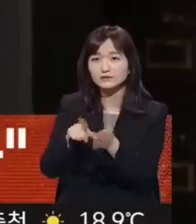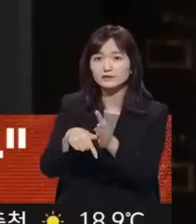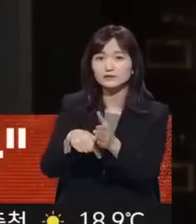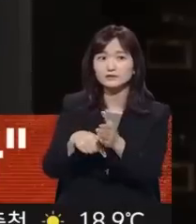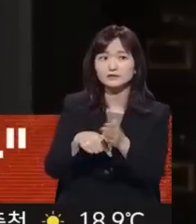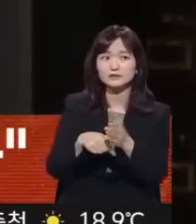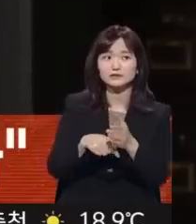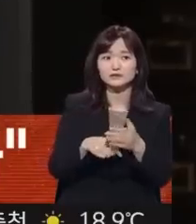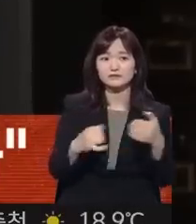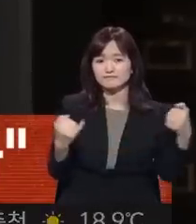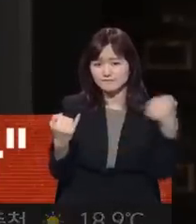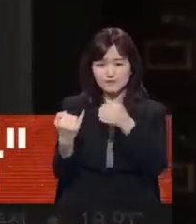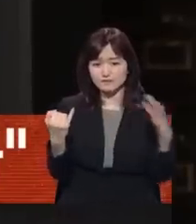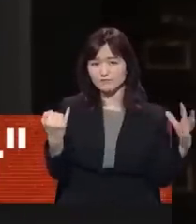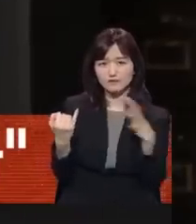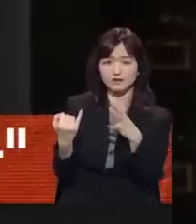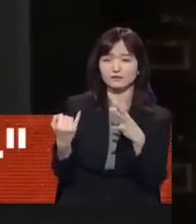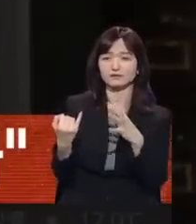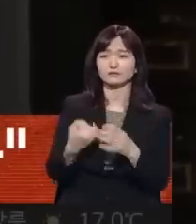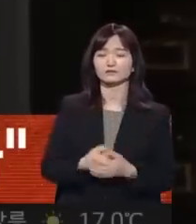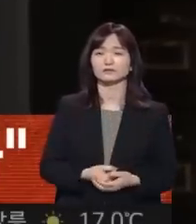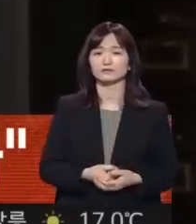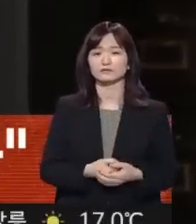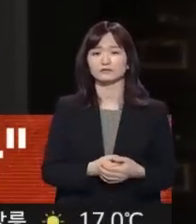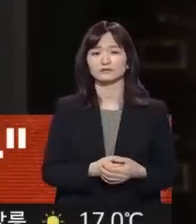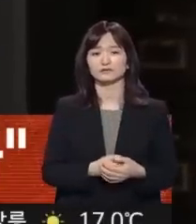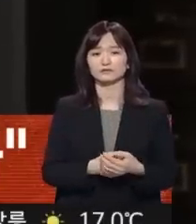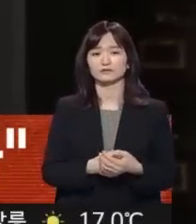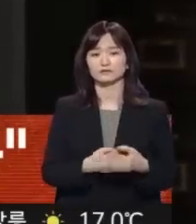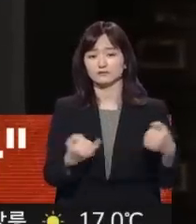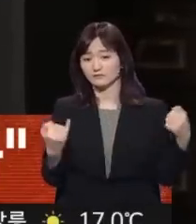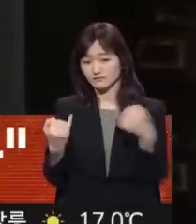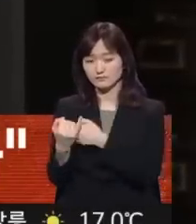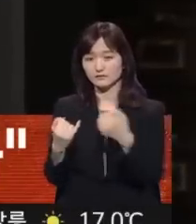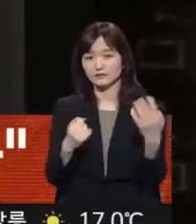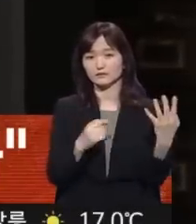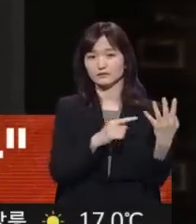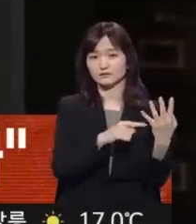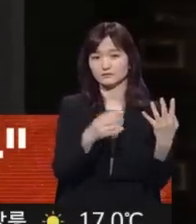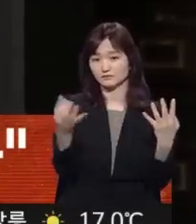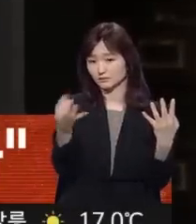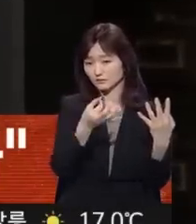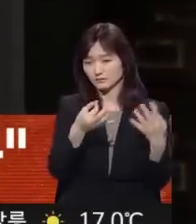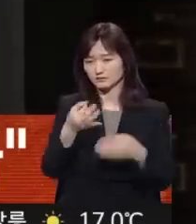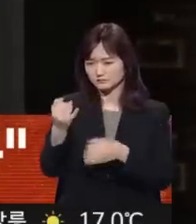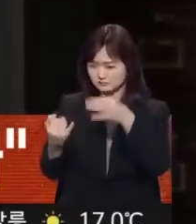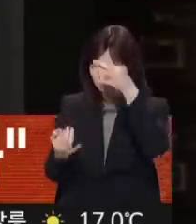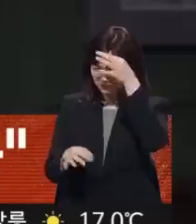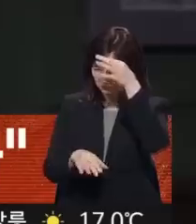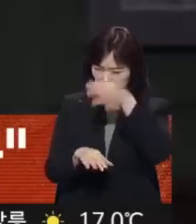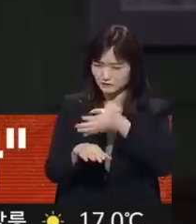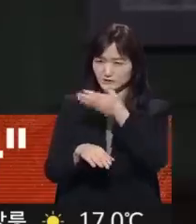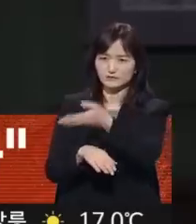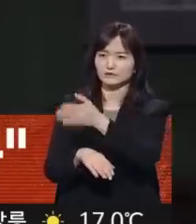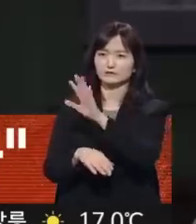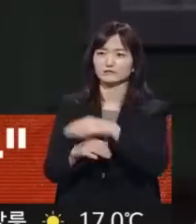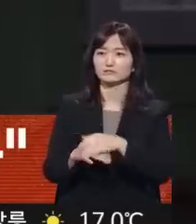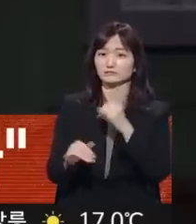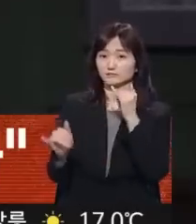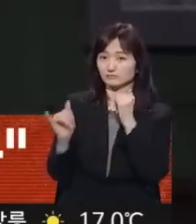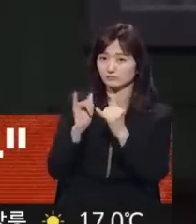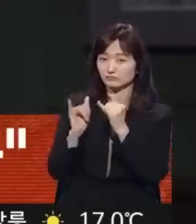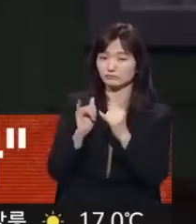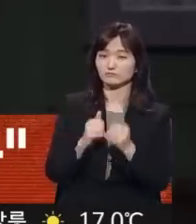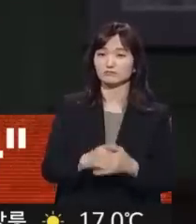애들이 몰려오니까 말이죠. 자, 가해자들도 방송 봤을 거 아니에요. 당연히 사과는 없었고요. 오히려 이 전화통화에서도 같은 얘기를